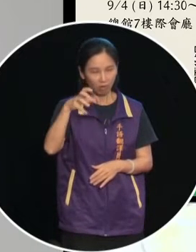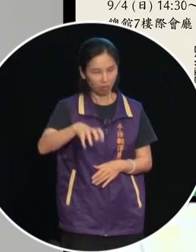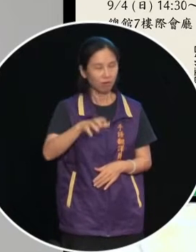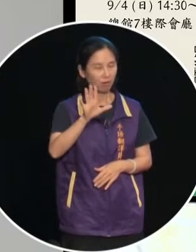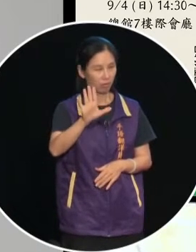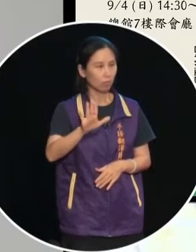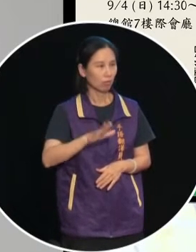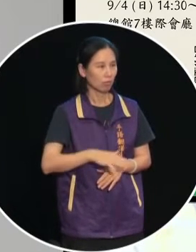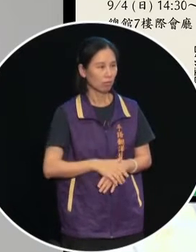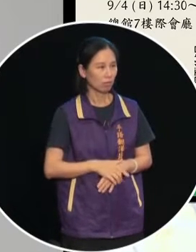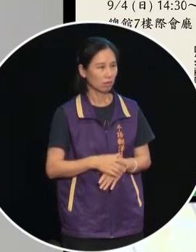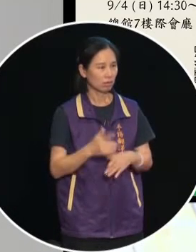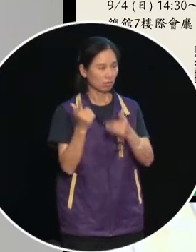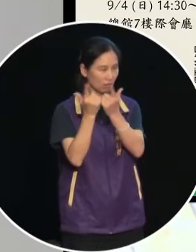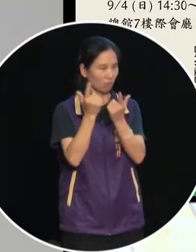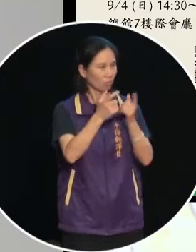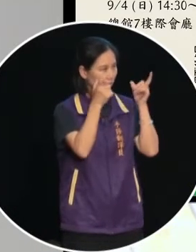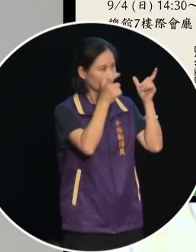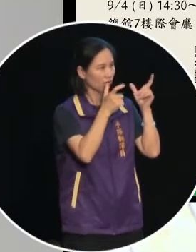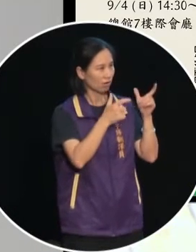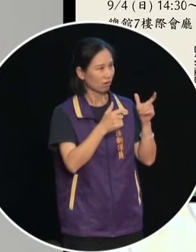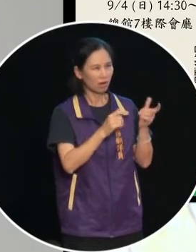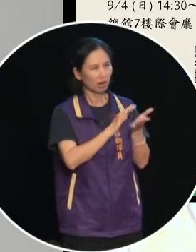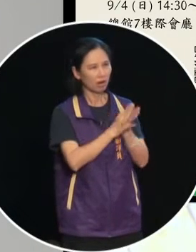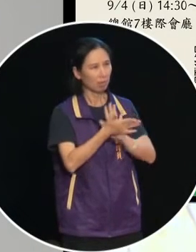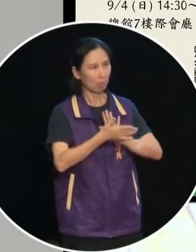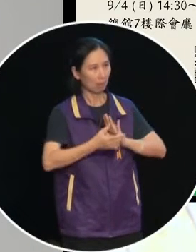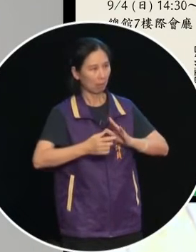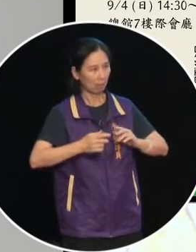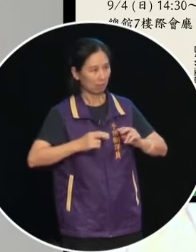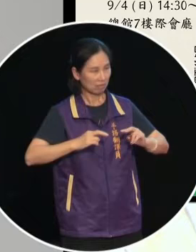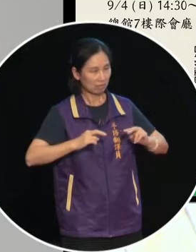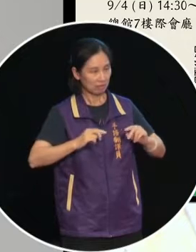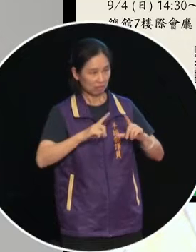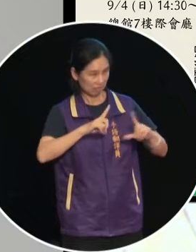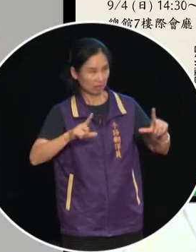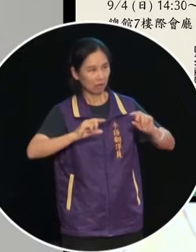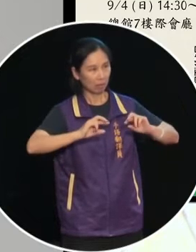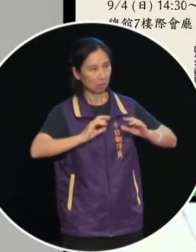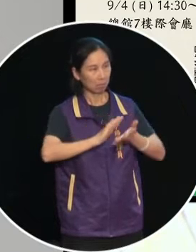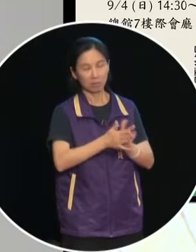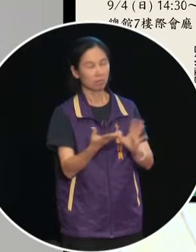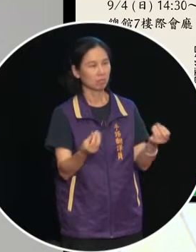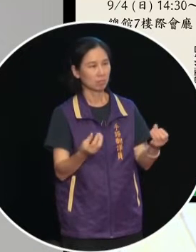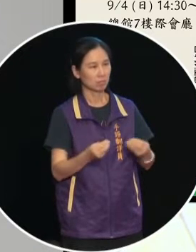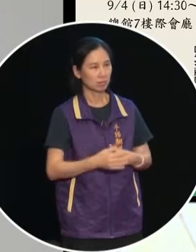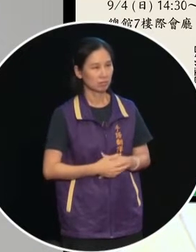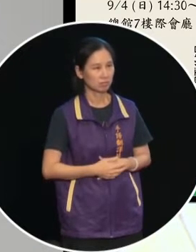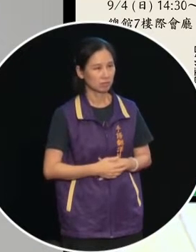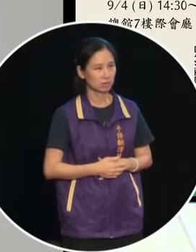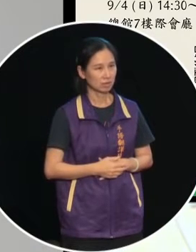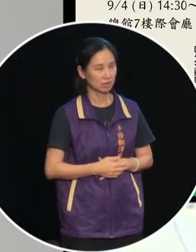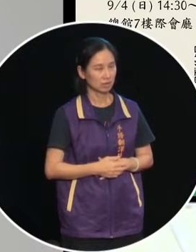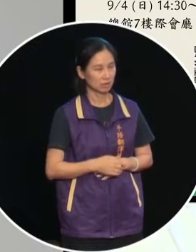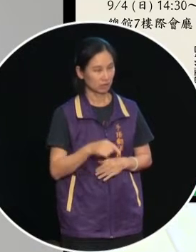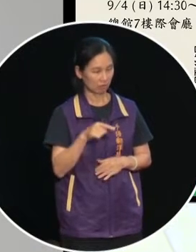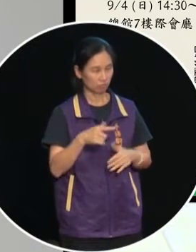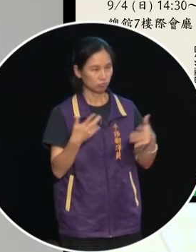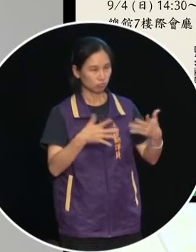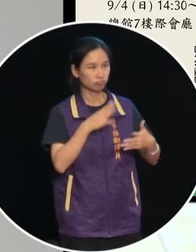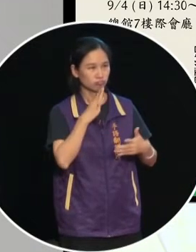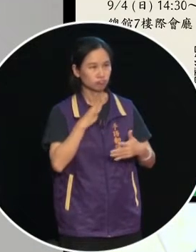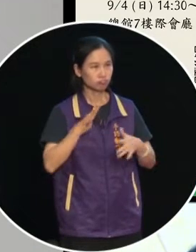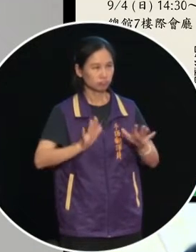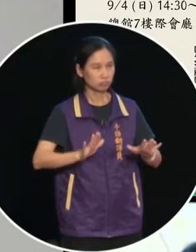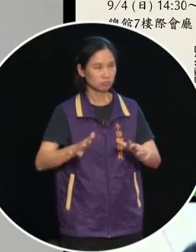过其实台北高雄都应该没什么变化，因为本来是日式餐厅很多了，所以这部分的是对日本方面的